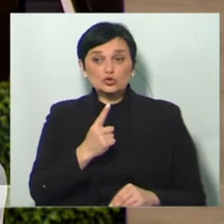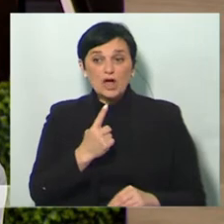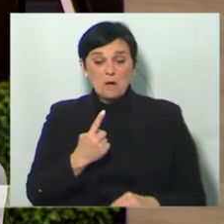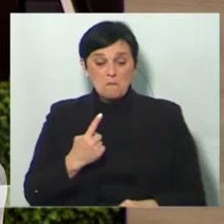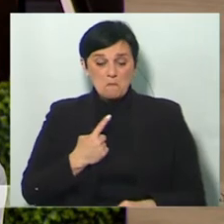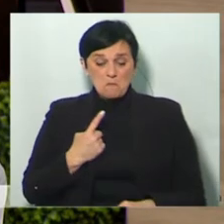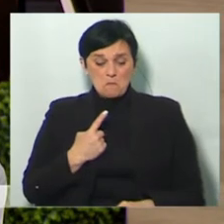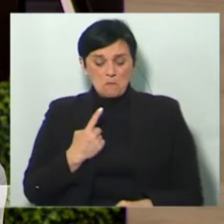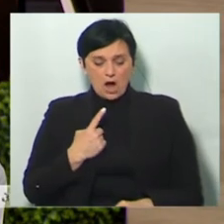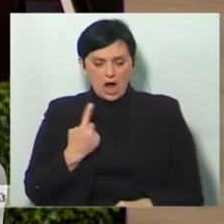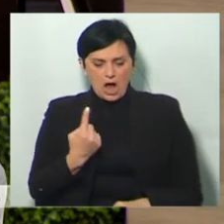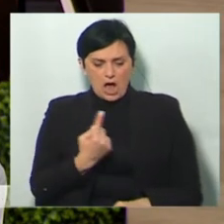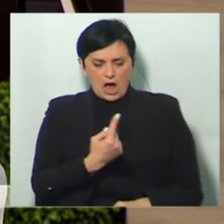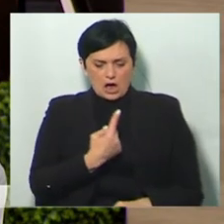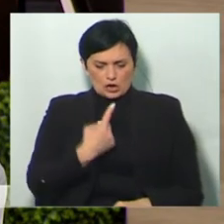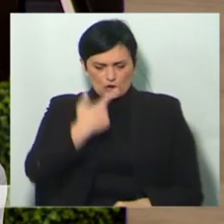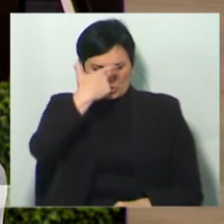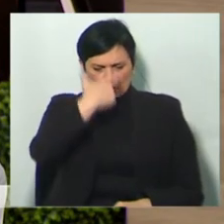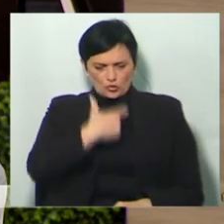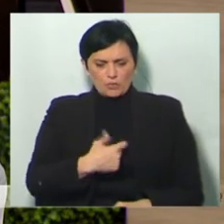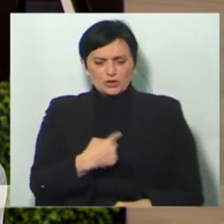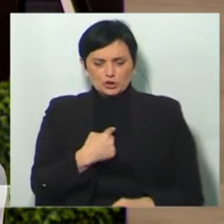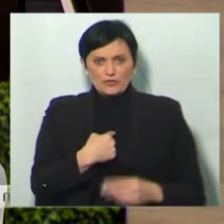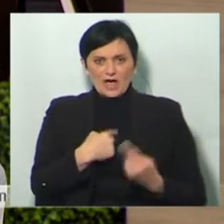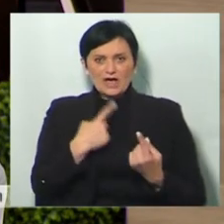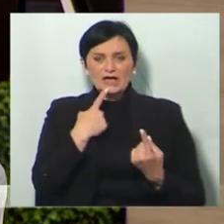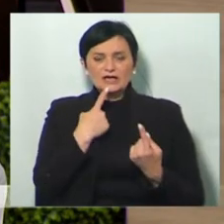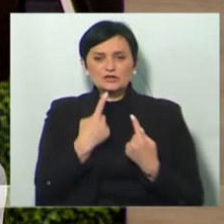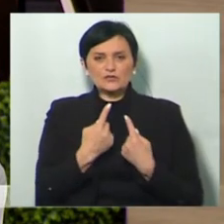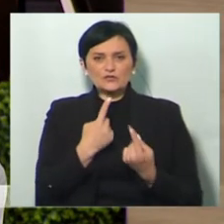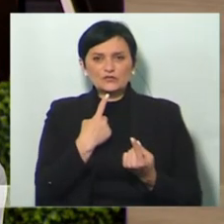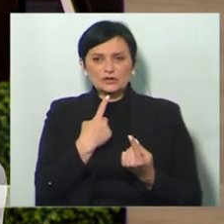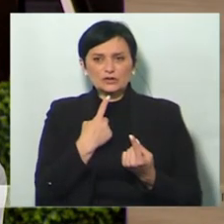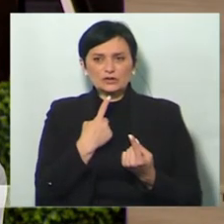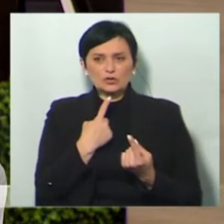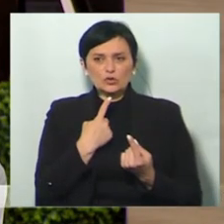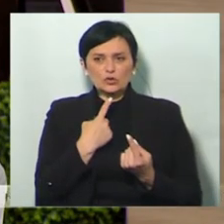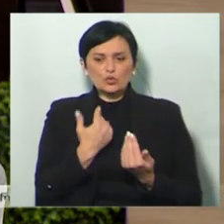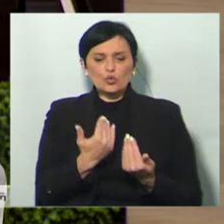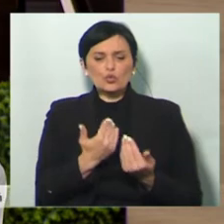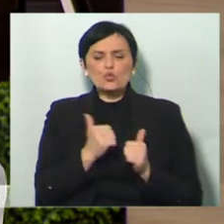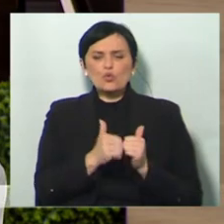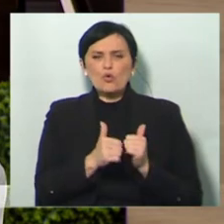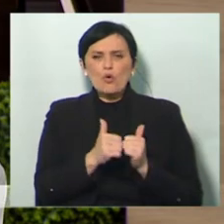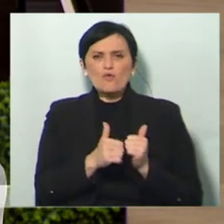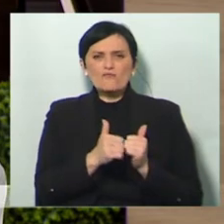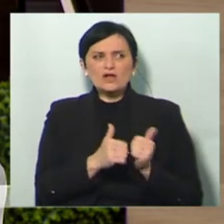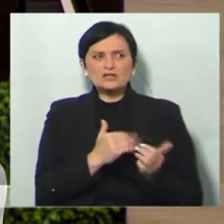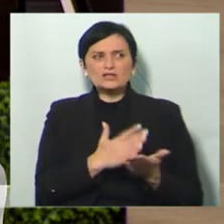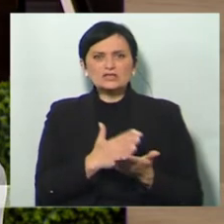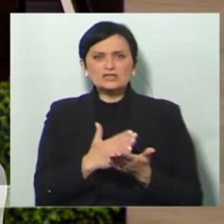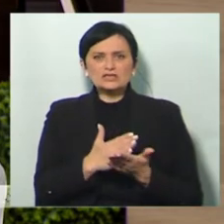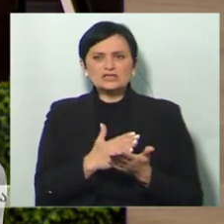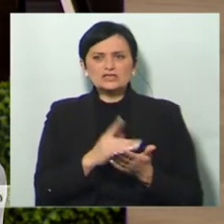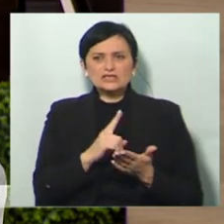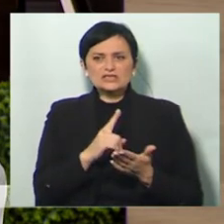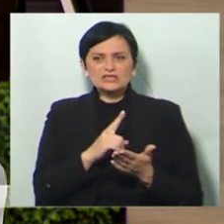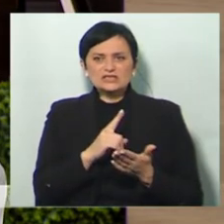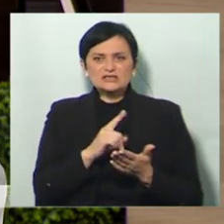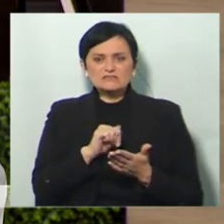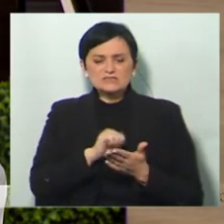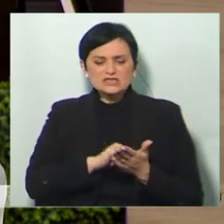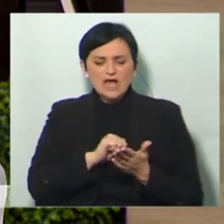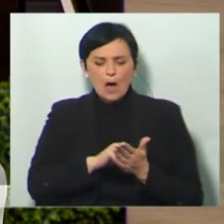მარტოობა, რომელზეც ჩვენ ვილაპარაკეთ, მას ყოველთვის აქვს ხოლმე რაღაცა საფუძველი,